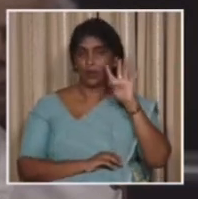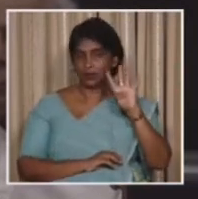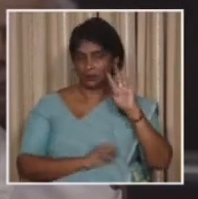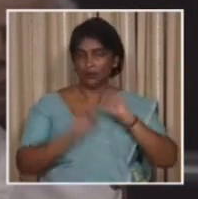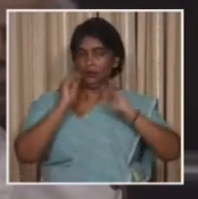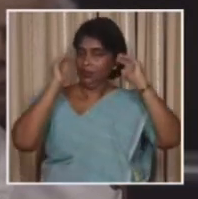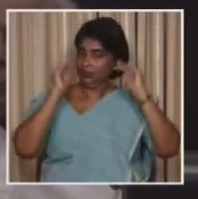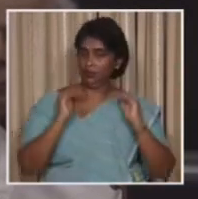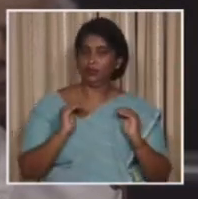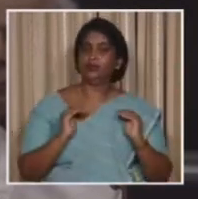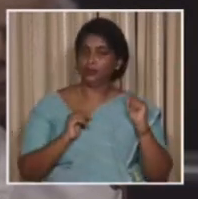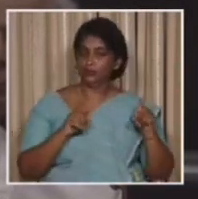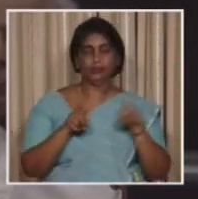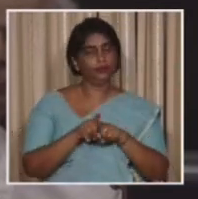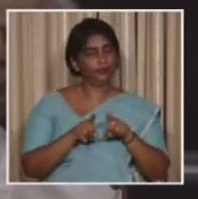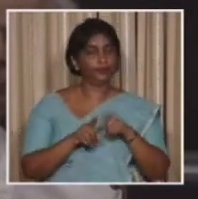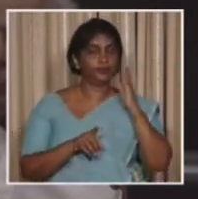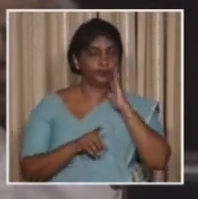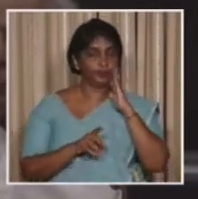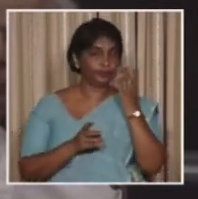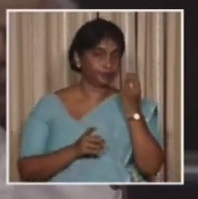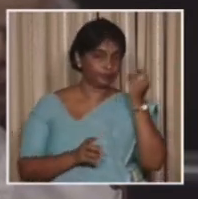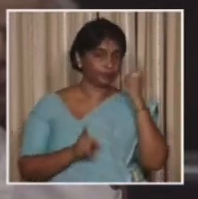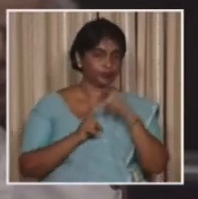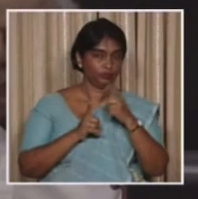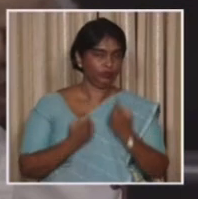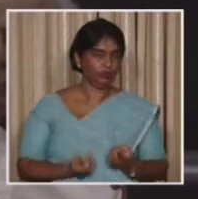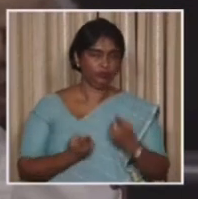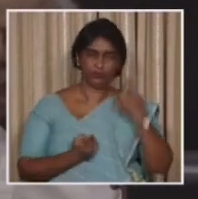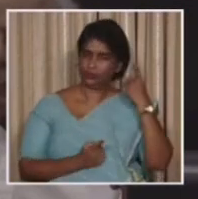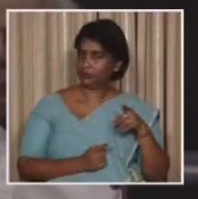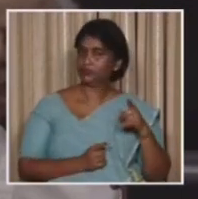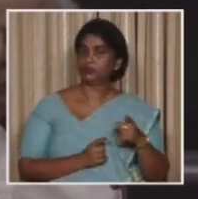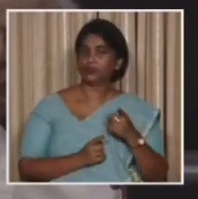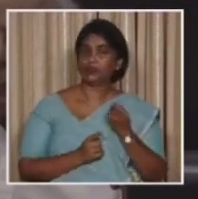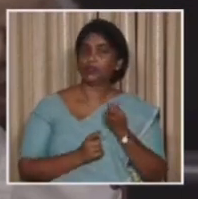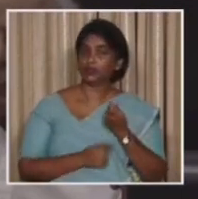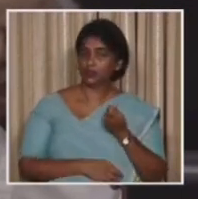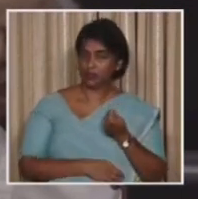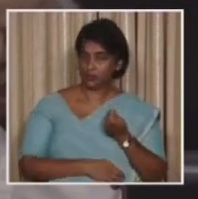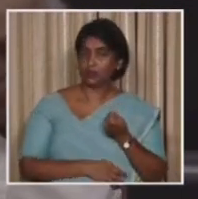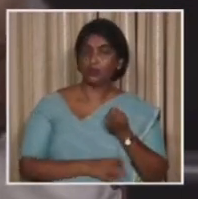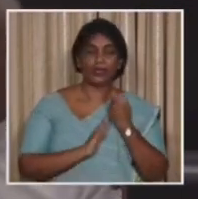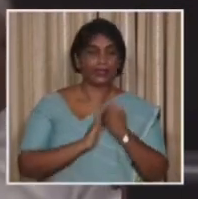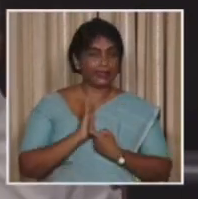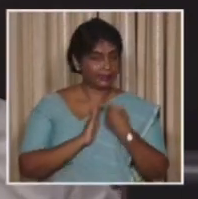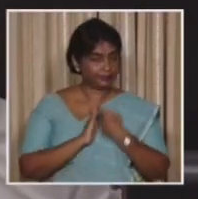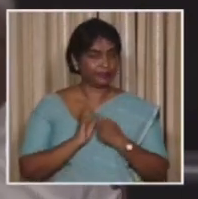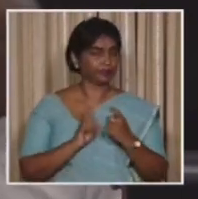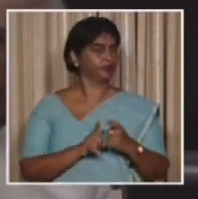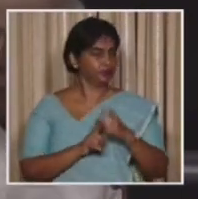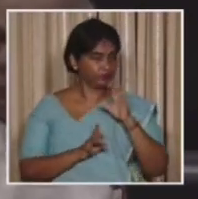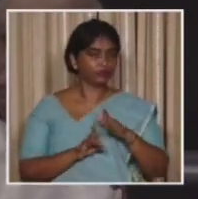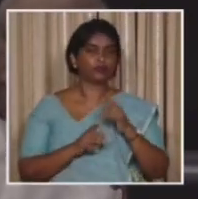දක්වා අඩු වී තිබෙනවා. ඒ වගේම විදේශ විනිමය හිඟතාවය නිසා විනිමය නීති තද